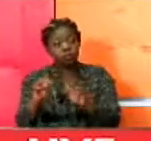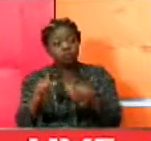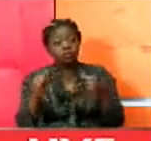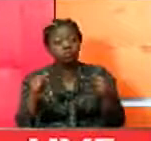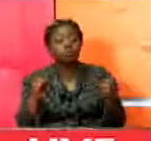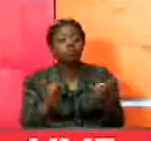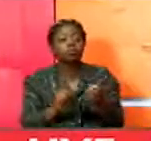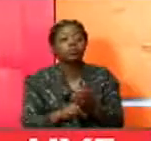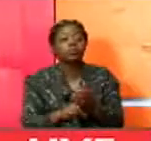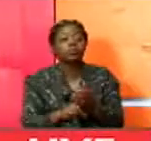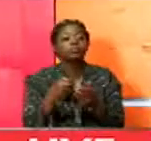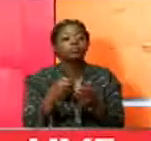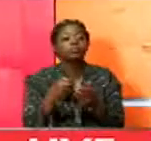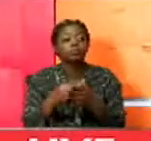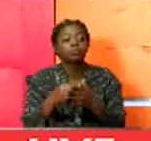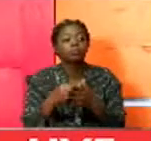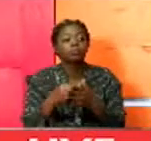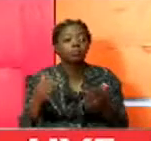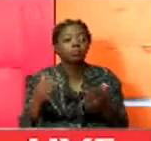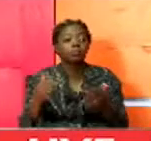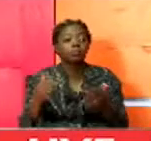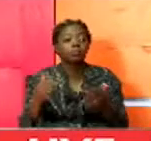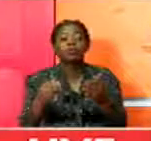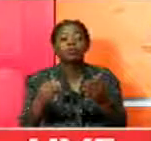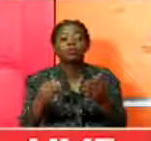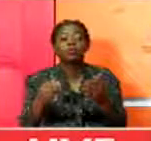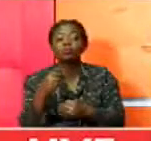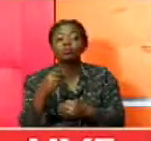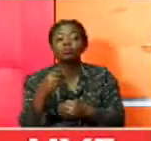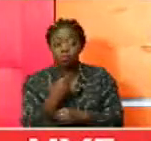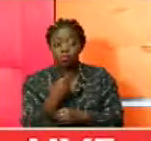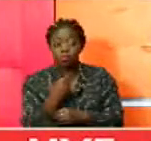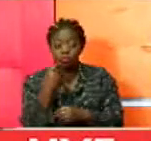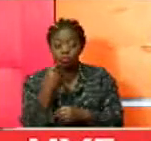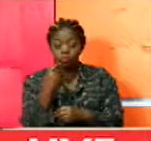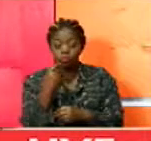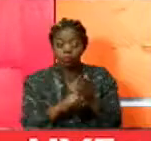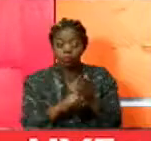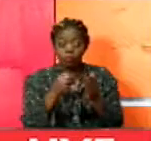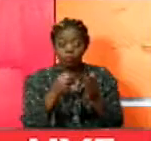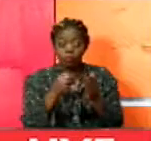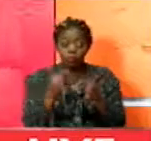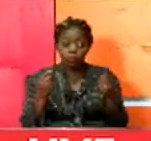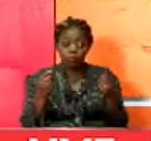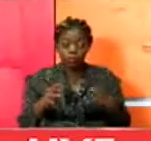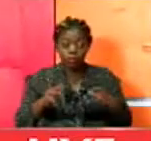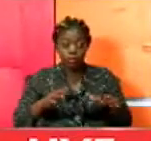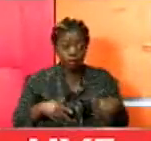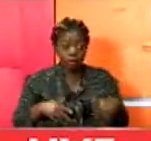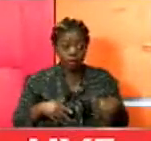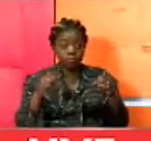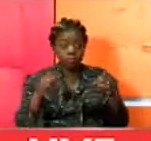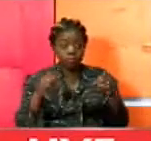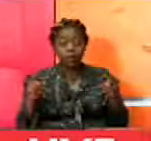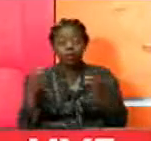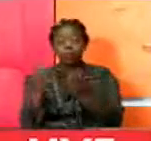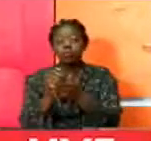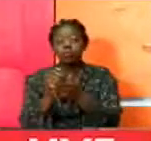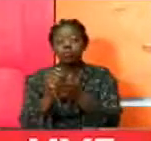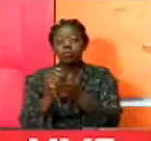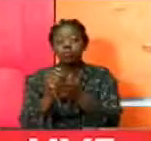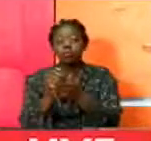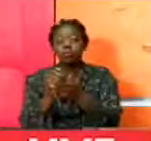ki sente biri kulinnya mwana waani ate bba abaafuna ku sente nabo basigadde sebamativu olw'obukwakkulizo